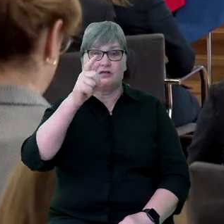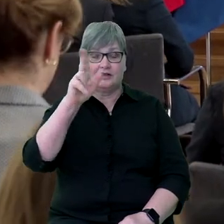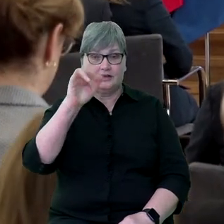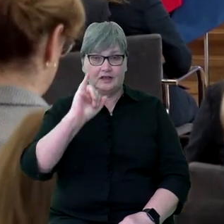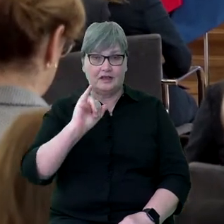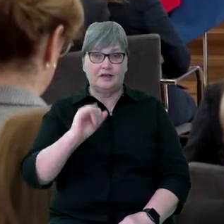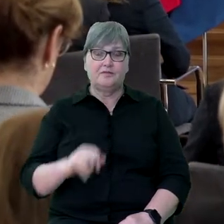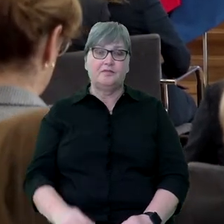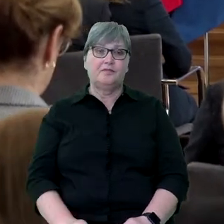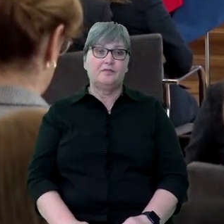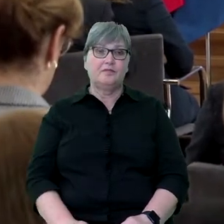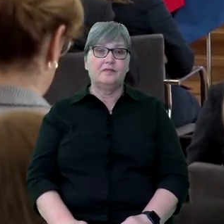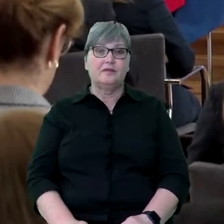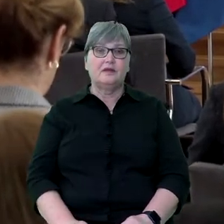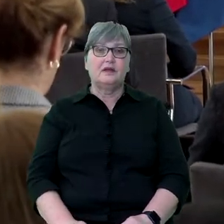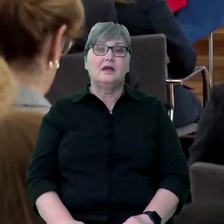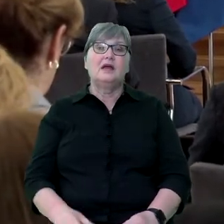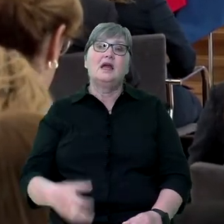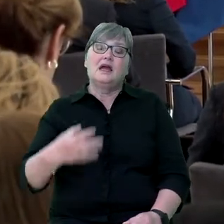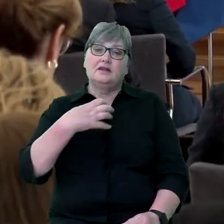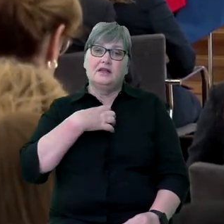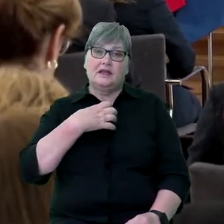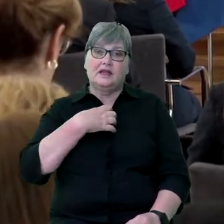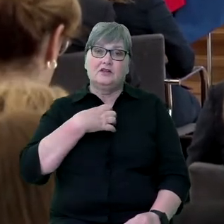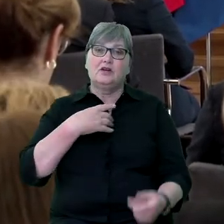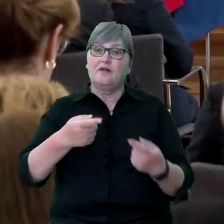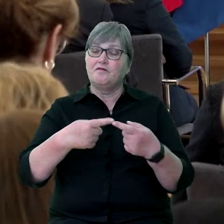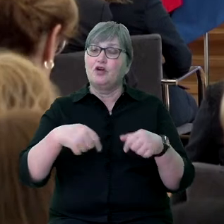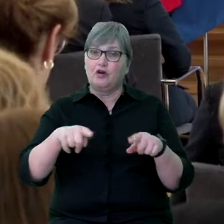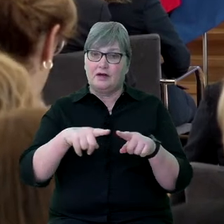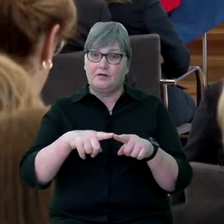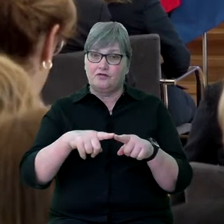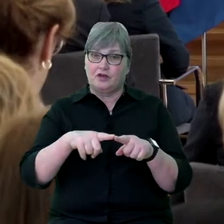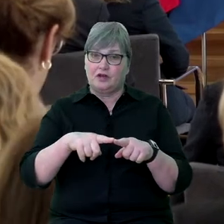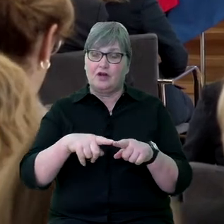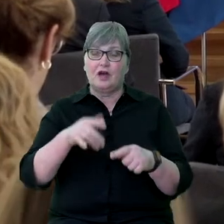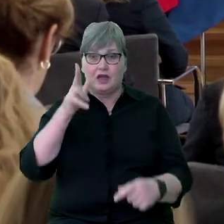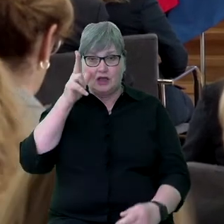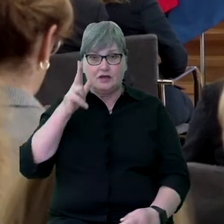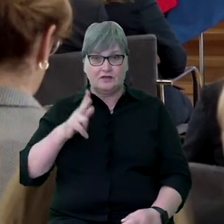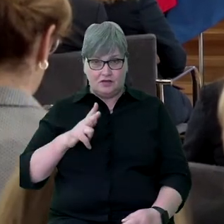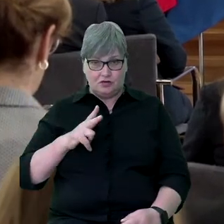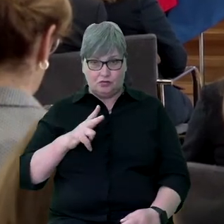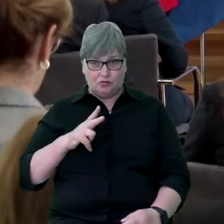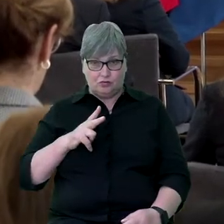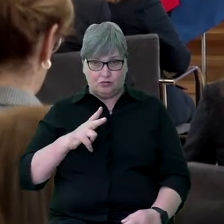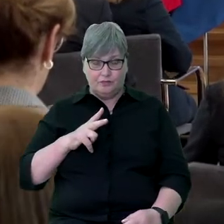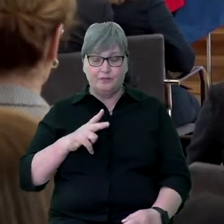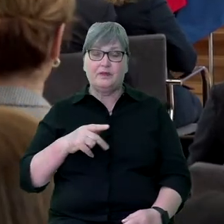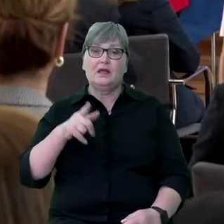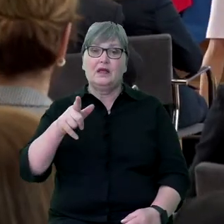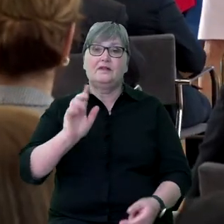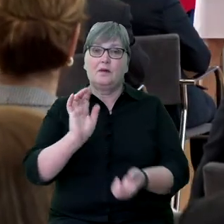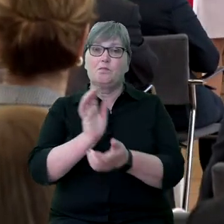Pana Pawła Iwanowa, dyrektora wykonawczego Instytutu Administracji Publicznej Republiki Bułgarii.